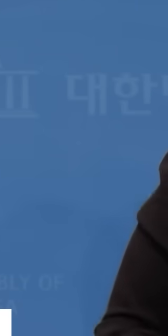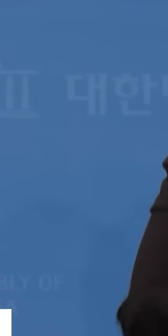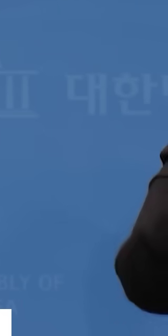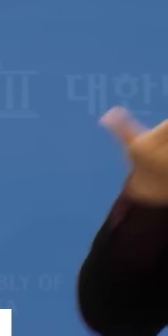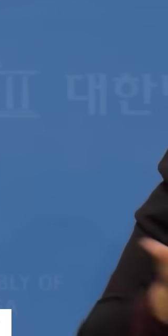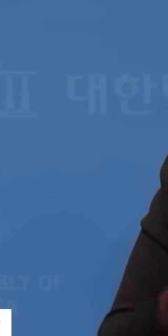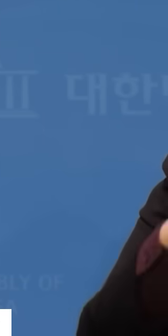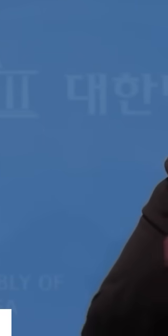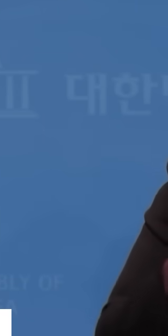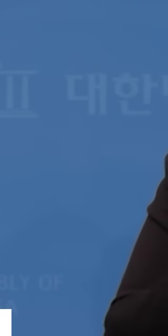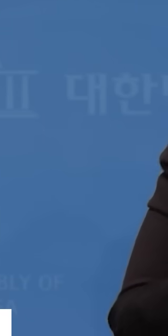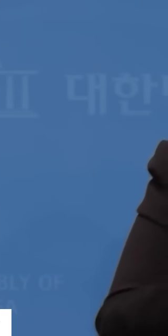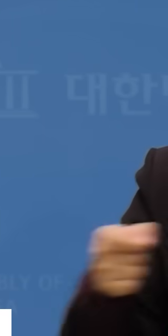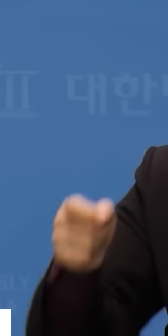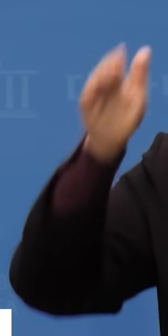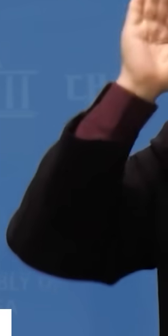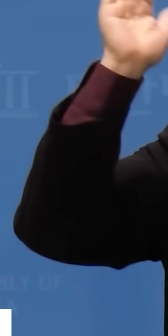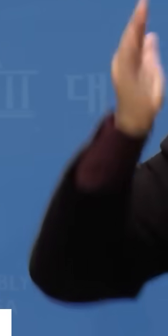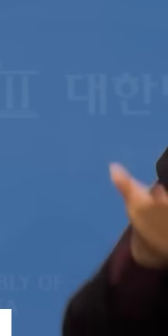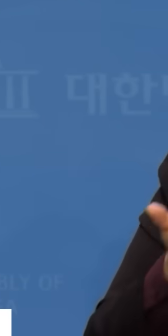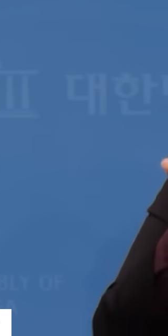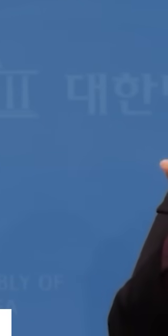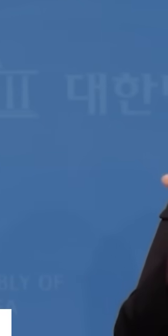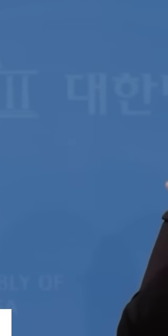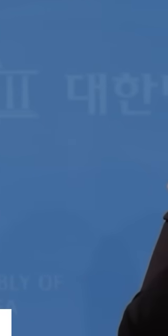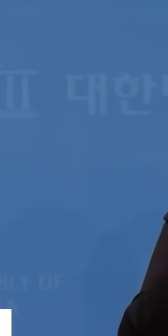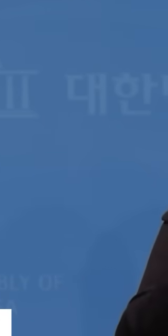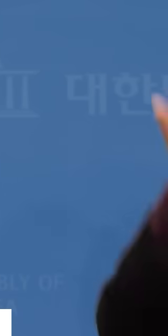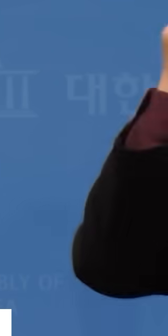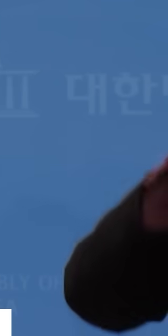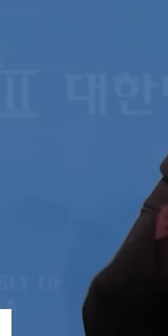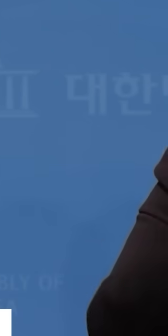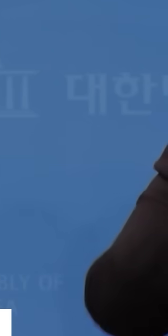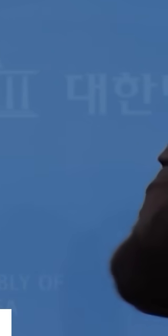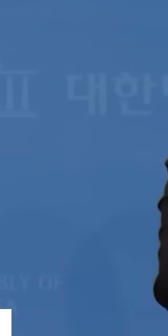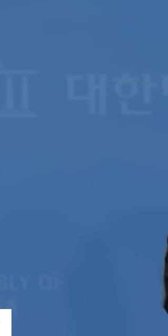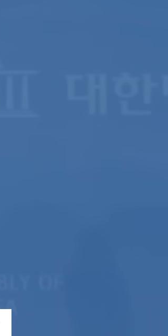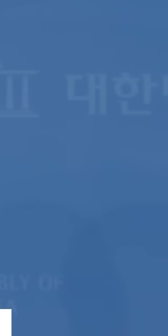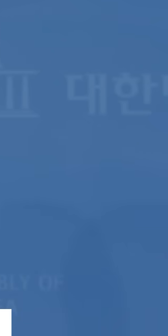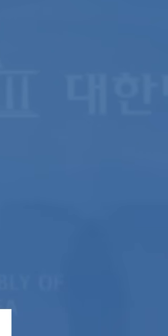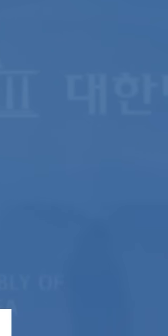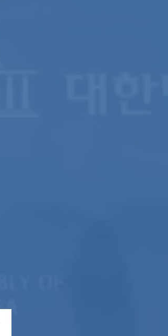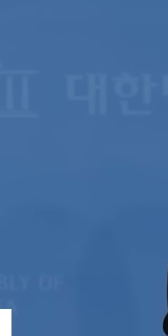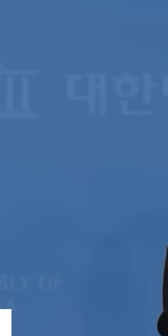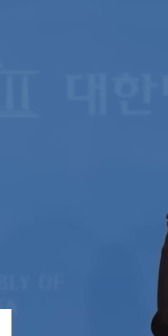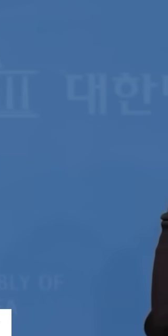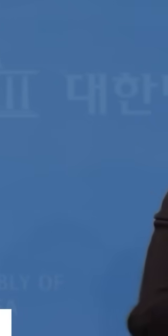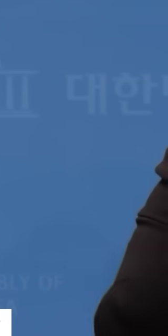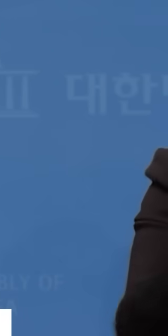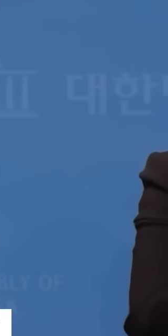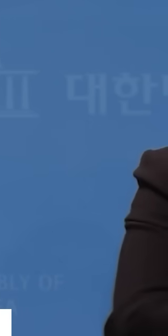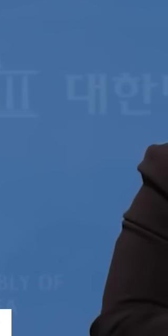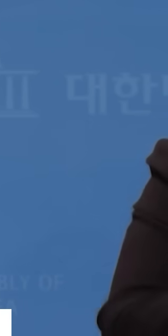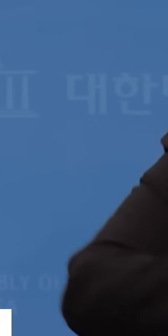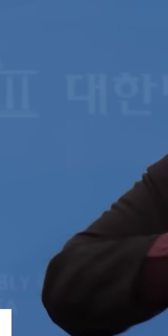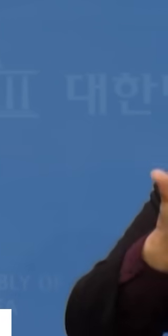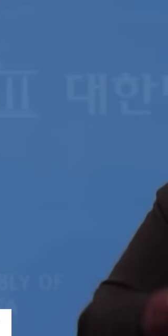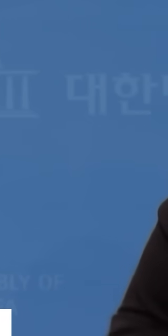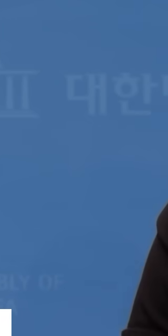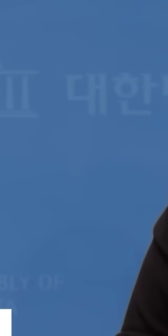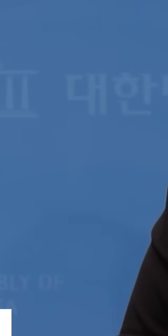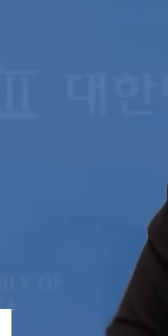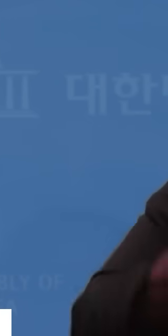여러분에게 제가 긴 시간, 대한민국은 국회는 국회의원이 전쟁터가 아닌